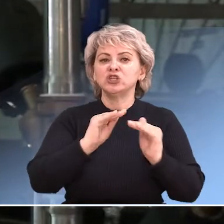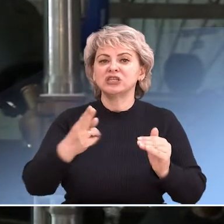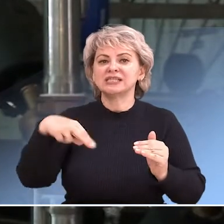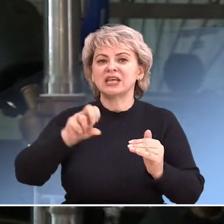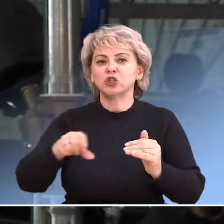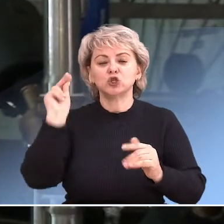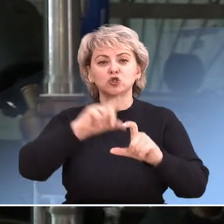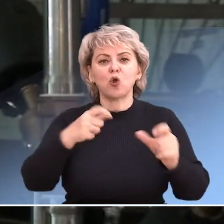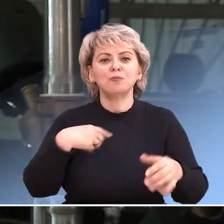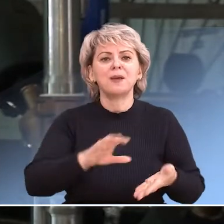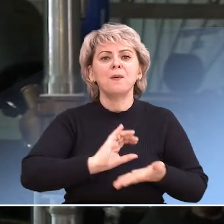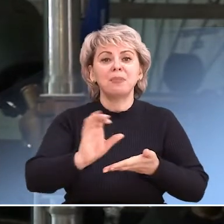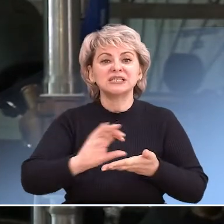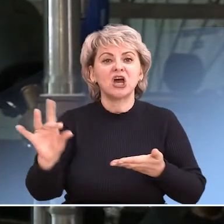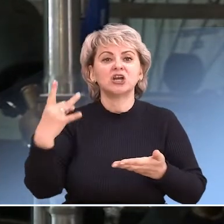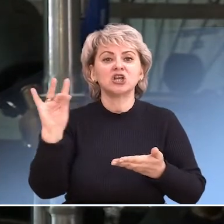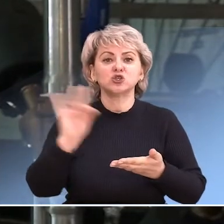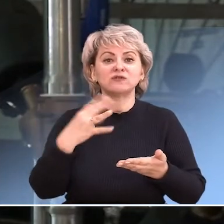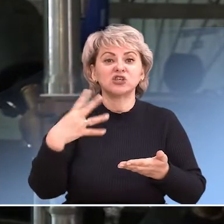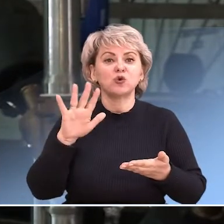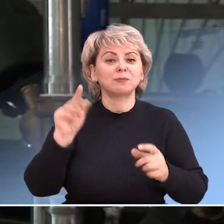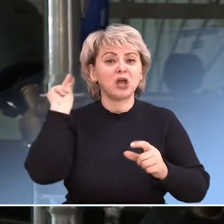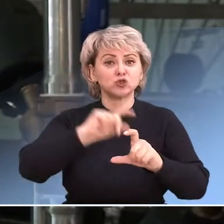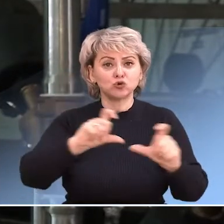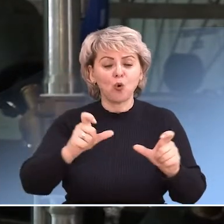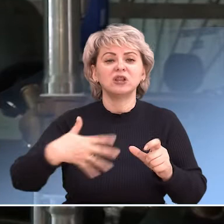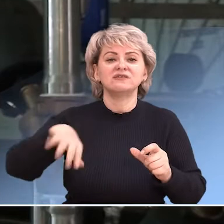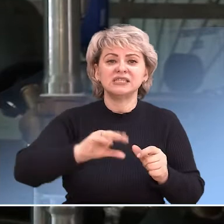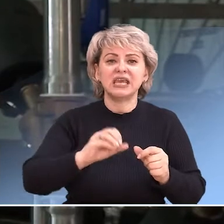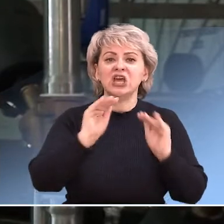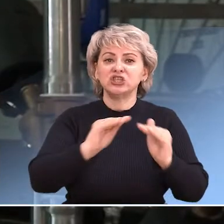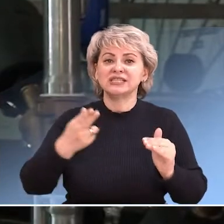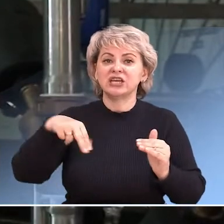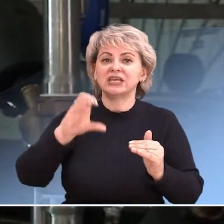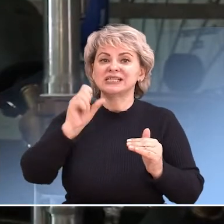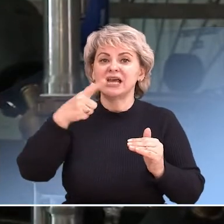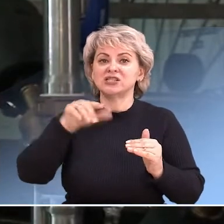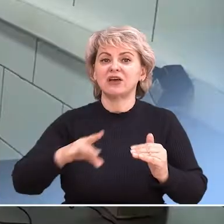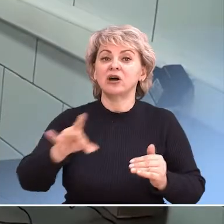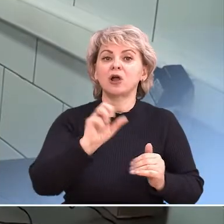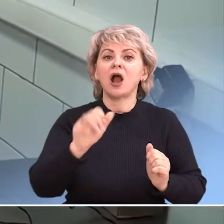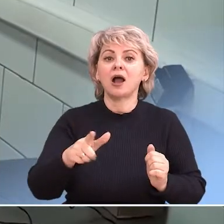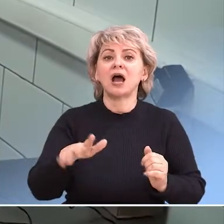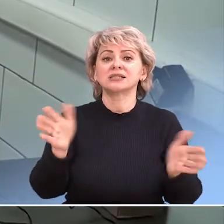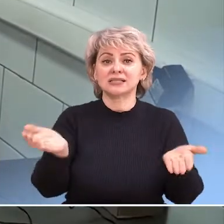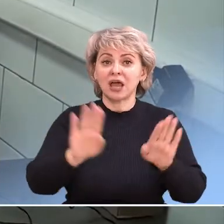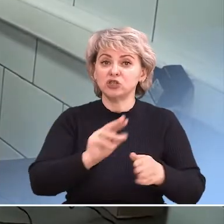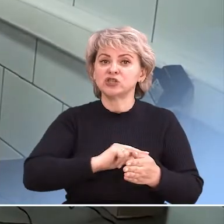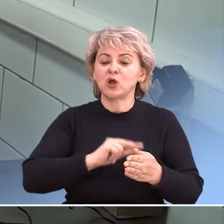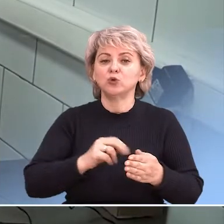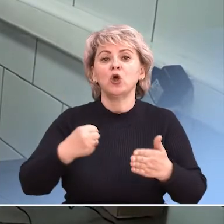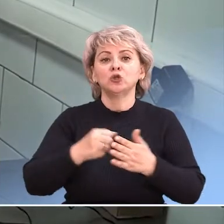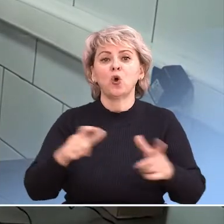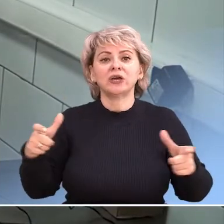Это детсады и школы. Мы поставляли 45 ростовских школ, все детсады Сальского района. Как удержались на